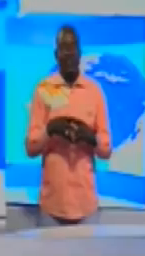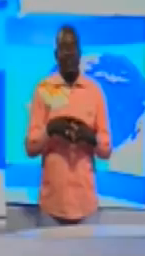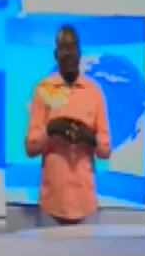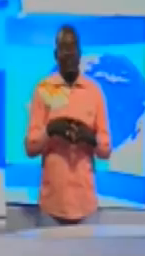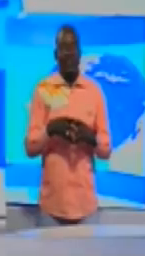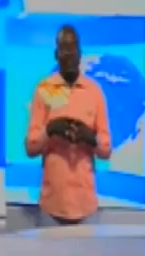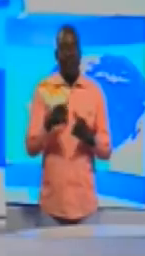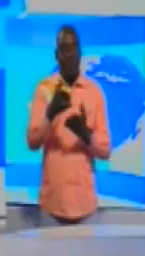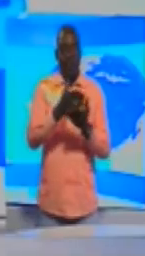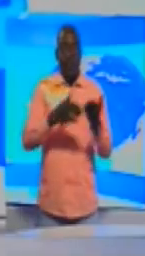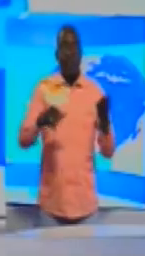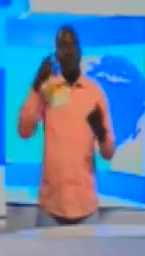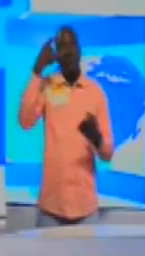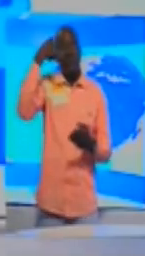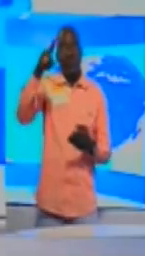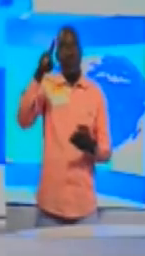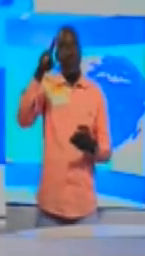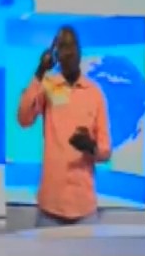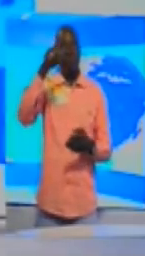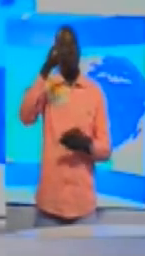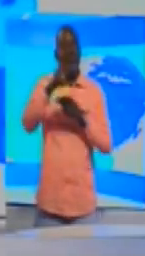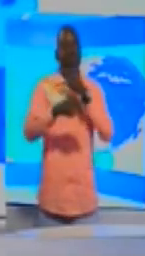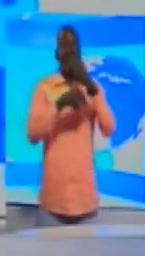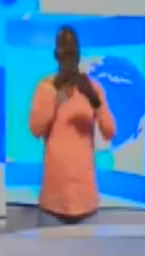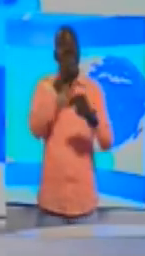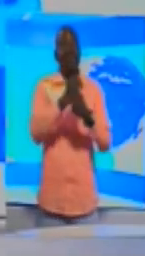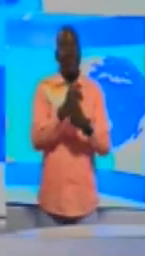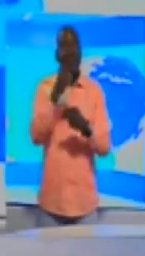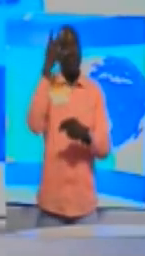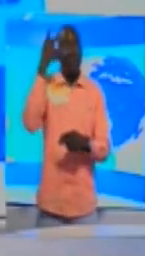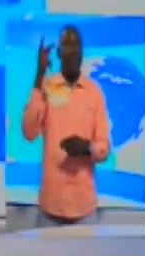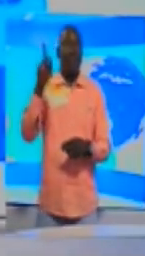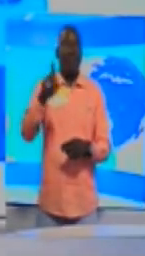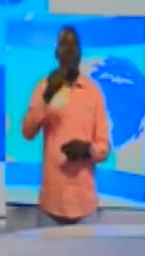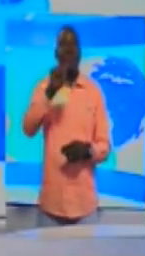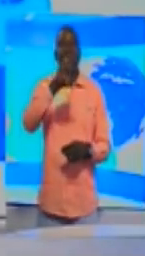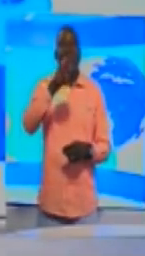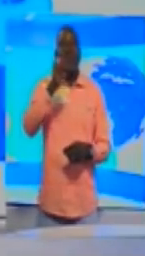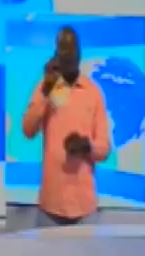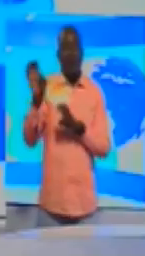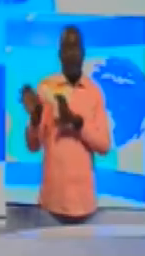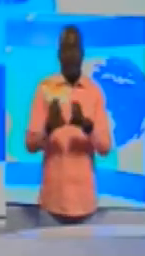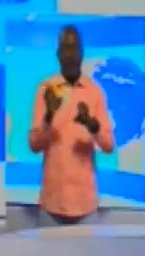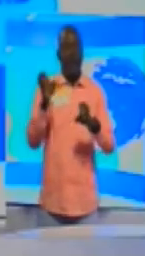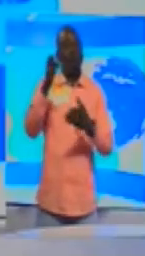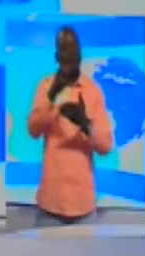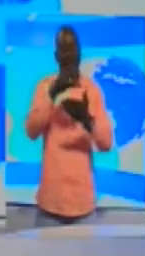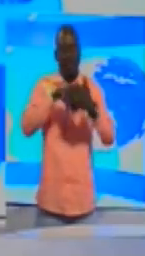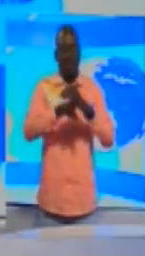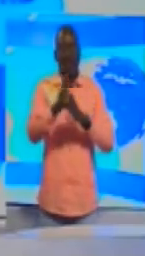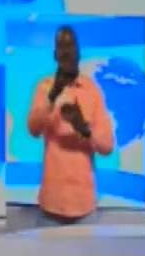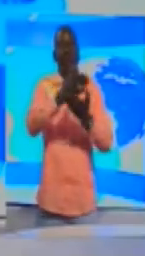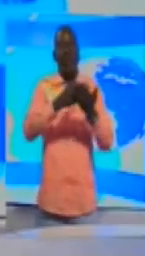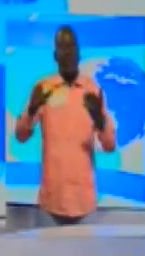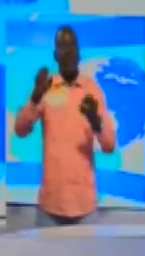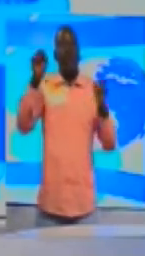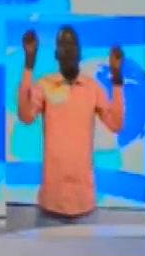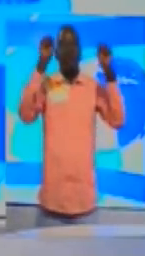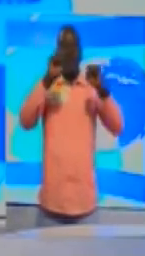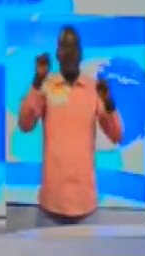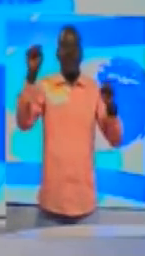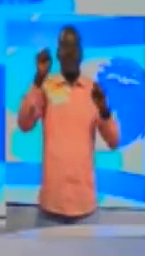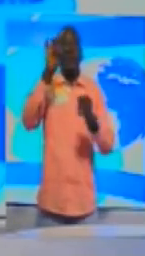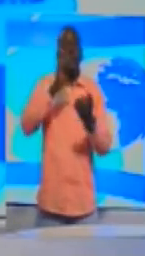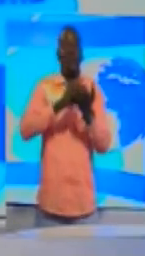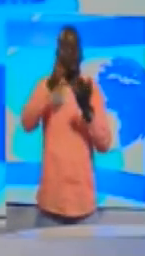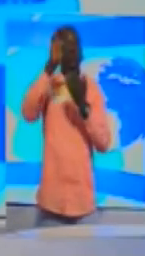Le Parti pour la Renaissance nationale apparent a effectué sa rentrée politique ce samedi 7 décembre à Koupéla